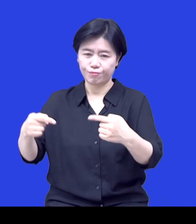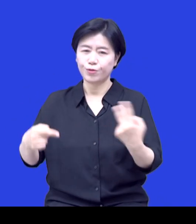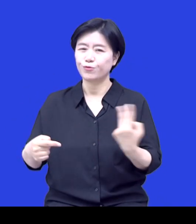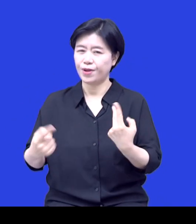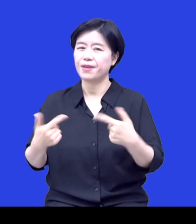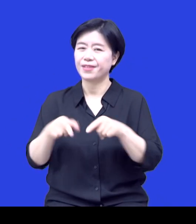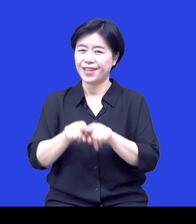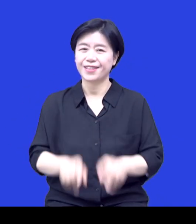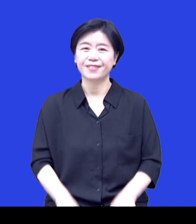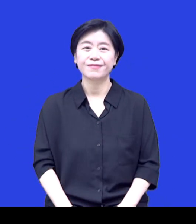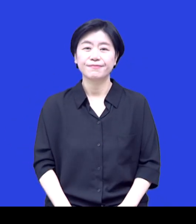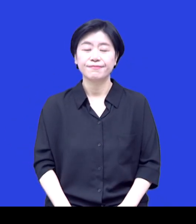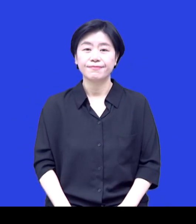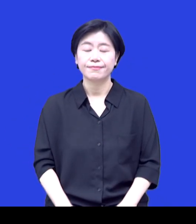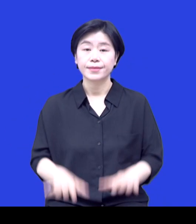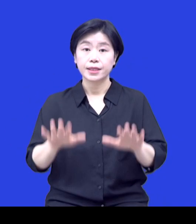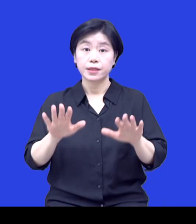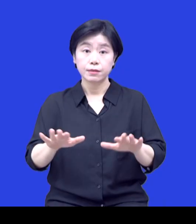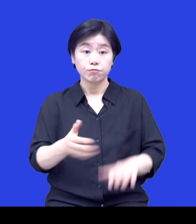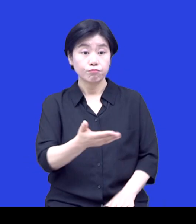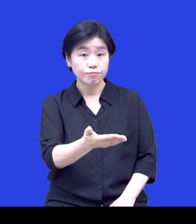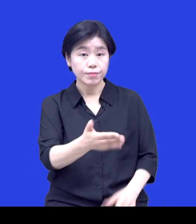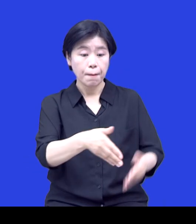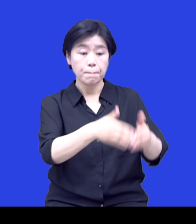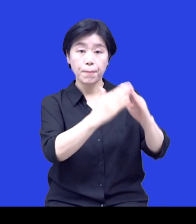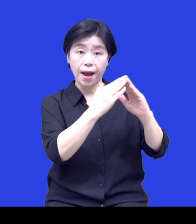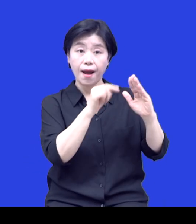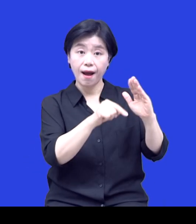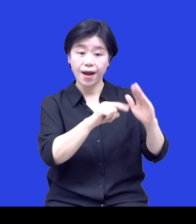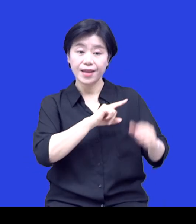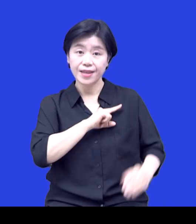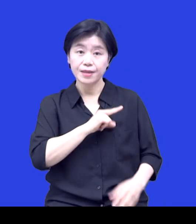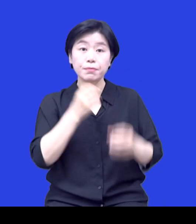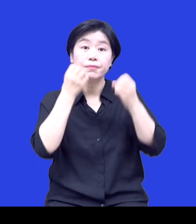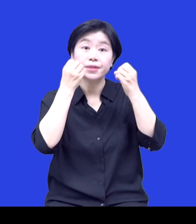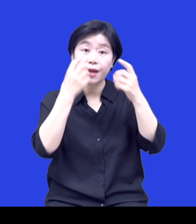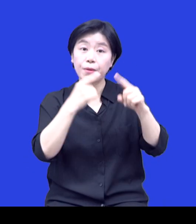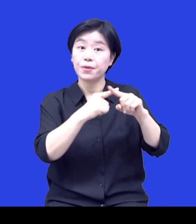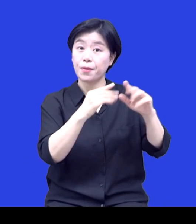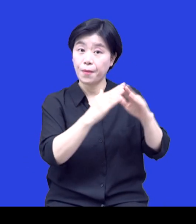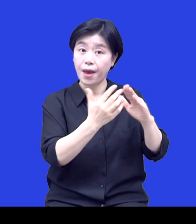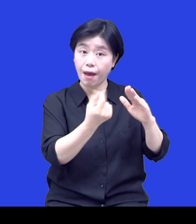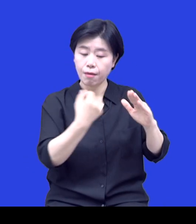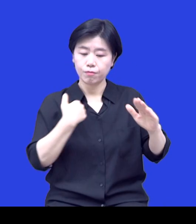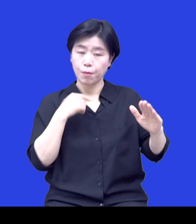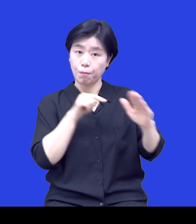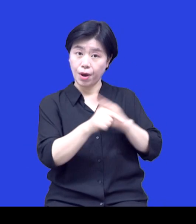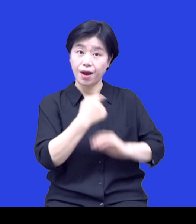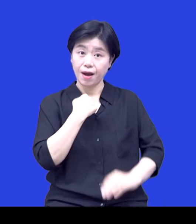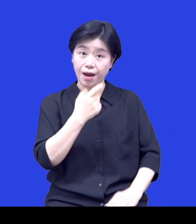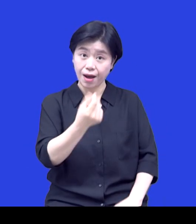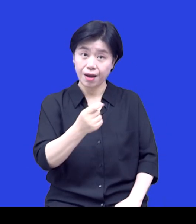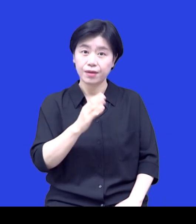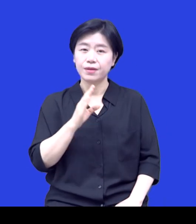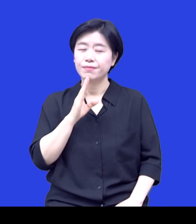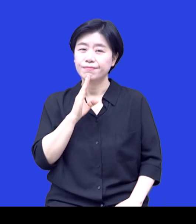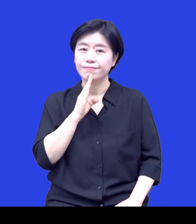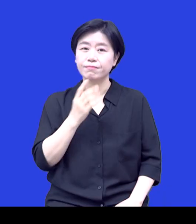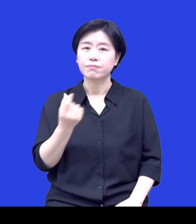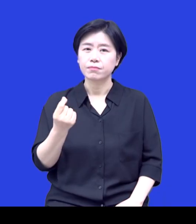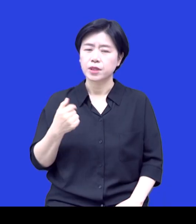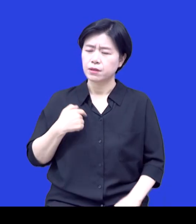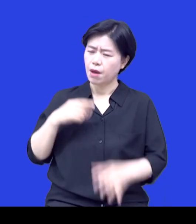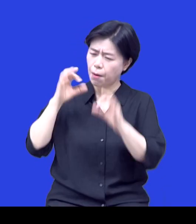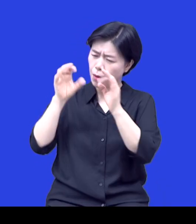많이 하고. 네. 예. 최근에도 제가 새로운 교회도 예, 갔었잖아요. 그럼 진짜? 우리 주영훈 형제님은 제가 볼 때 이렇게 그 연예인 같지